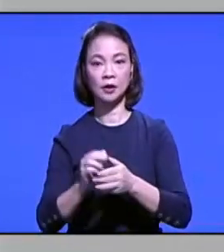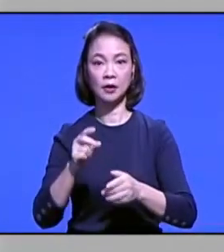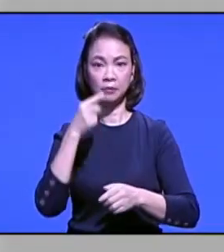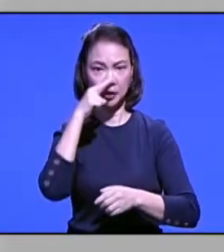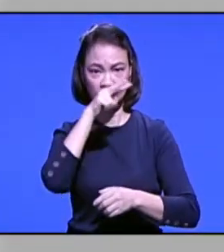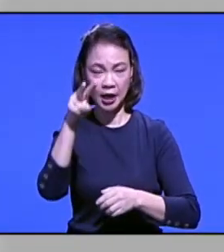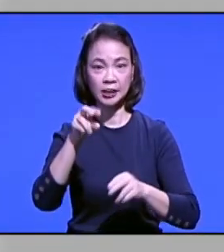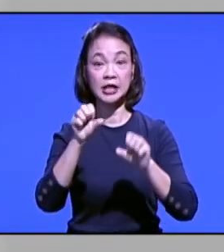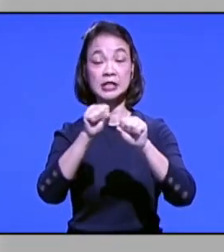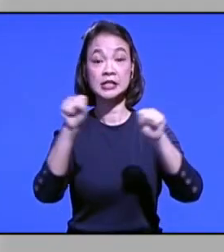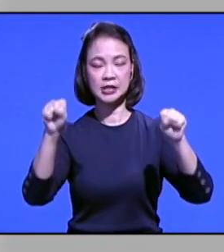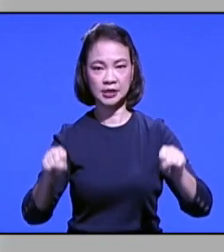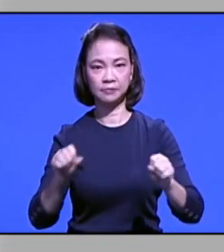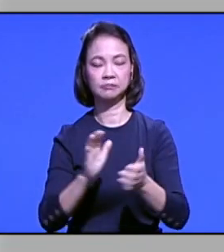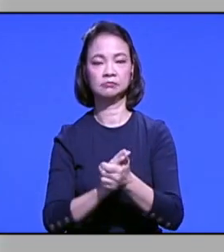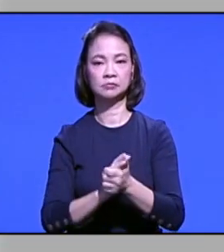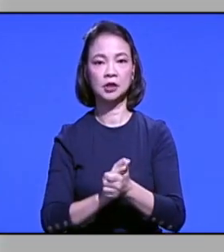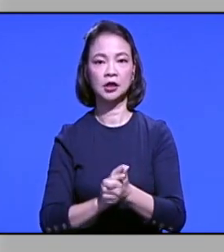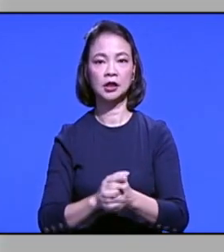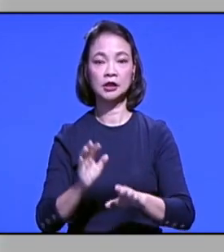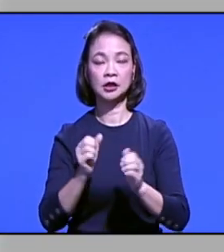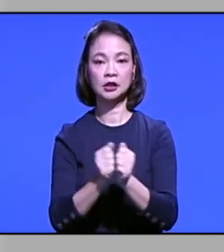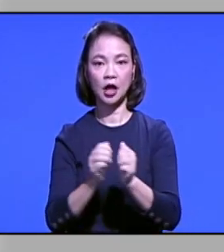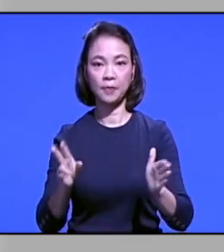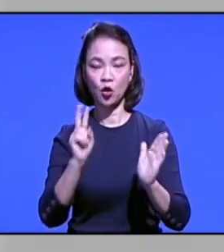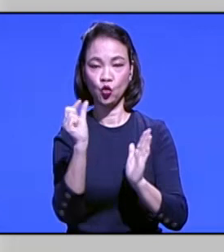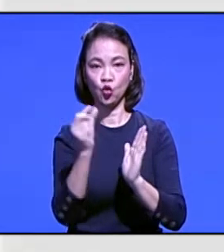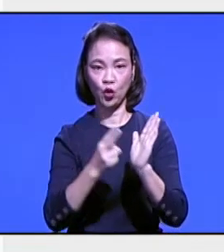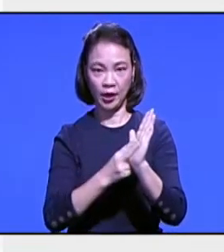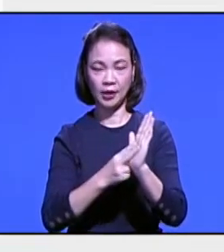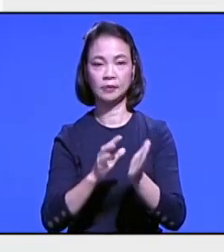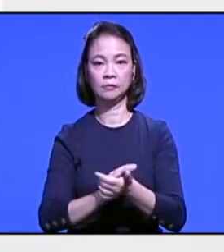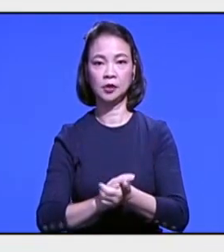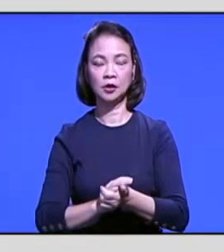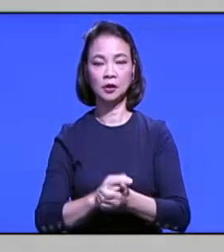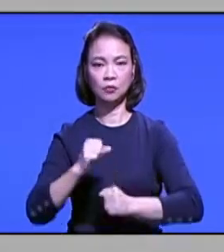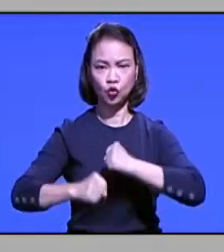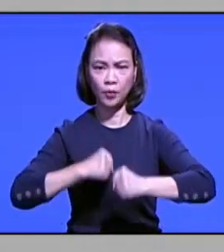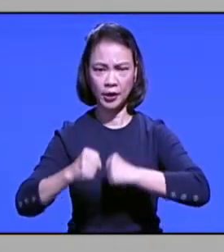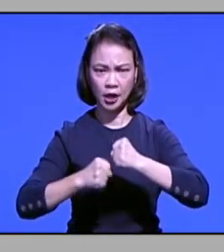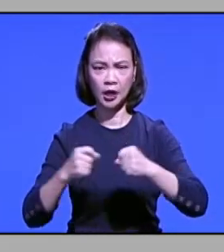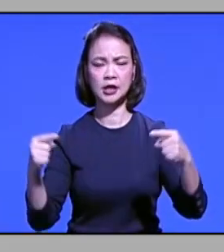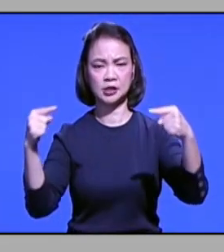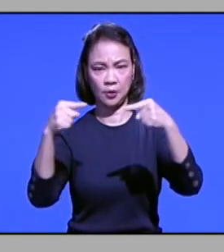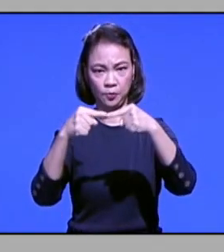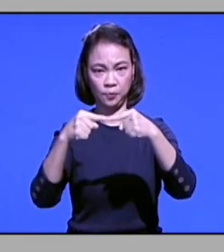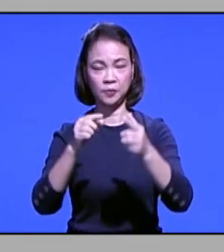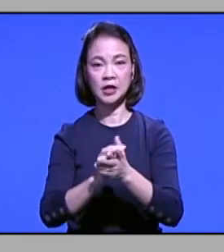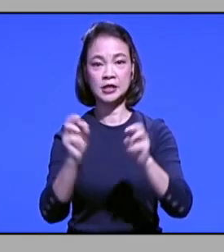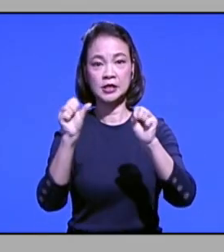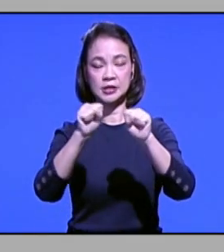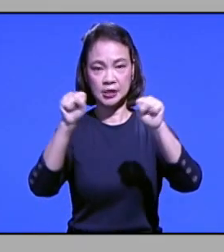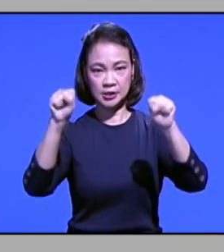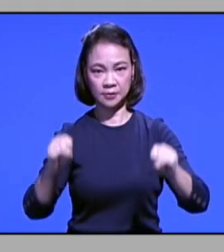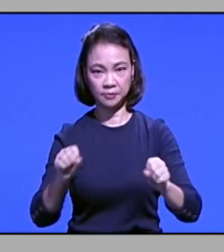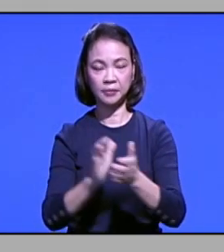Dengan UN ataupun tanpa UN, saat ini Kemendikbud di bawah kepemimpinan Nadiem tengah berupaya menciptakan kesinambungan antara sistem pendidikan